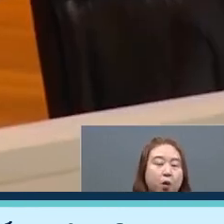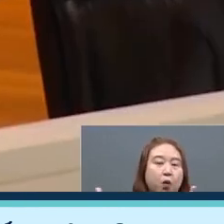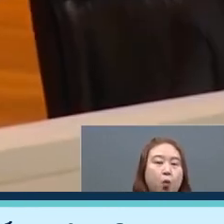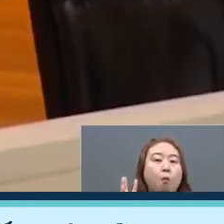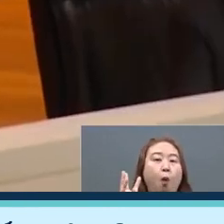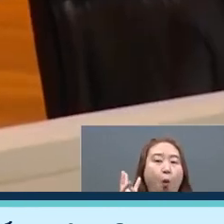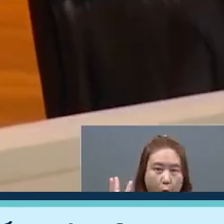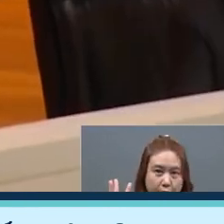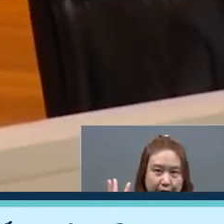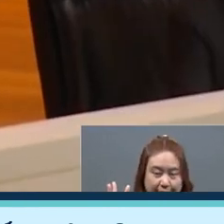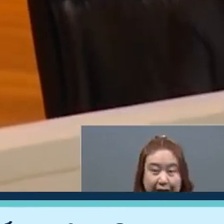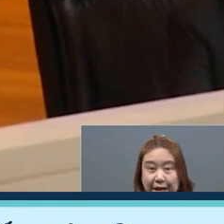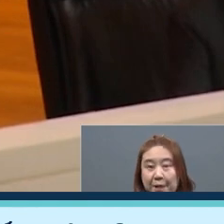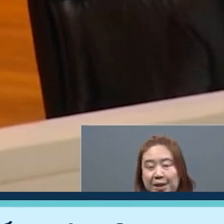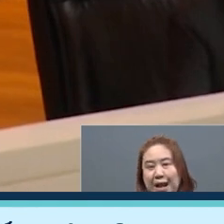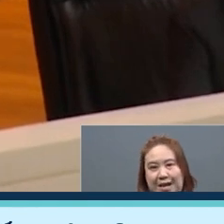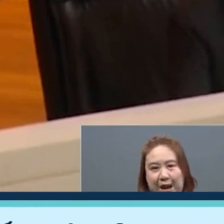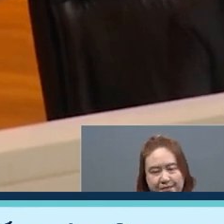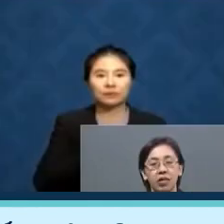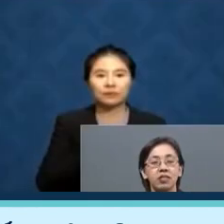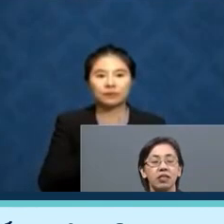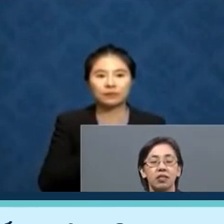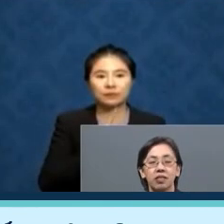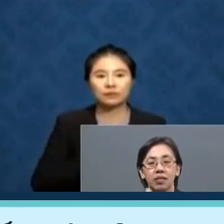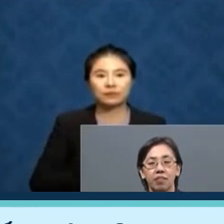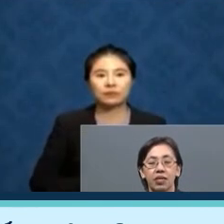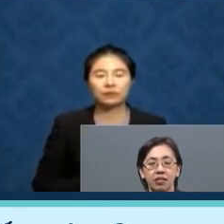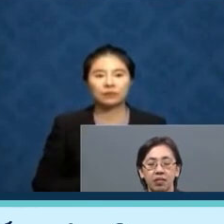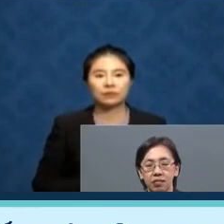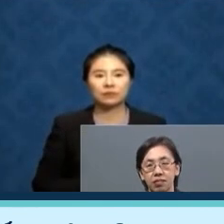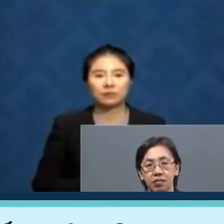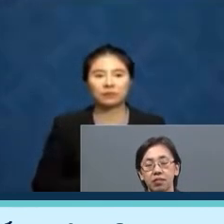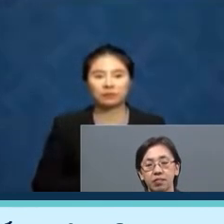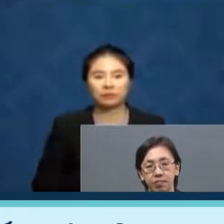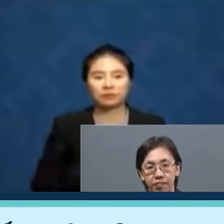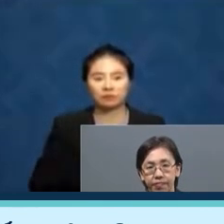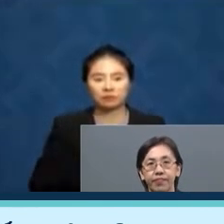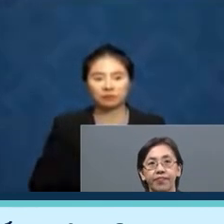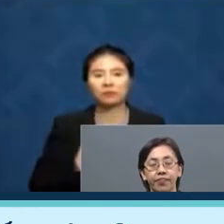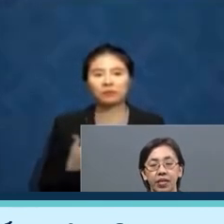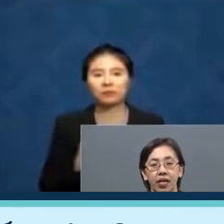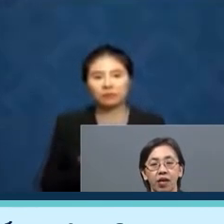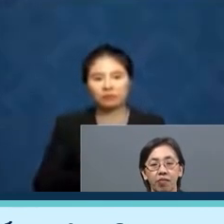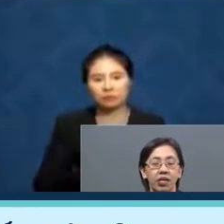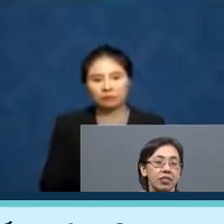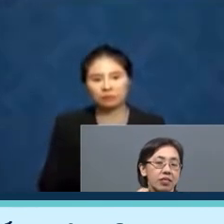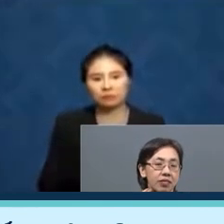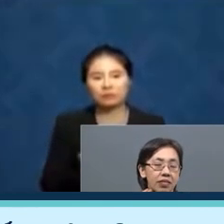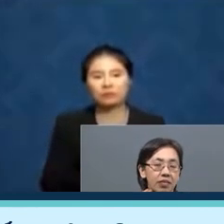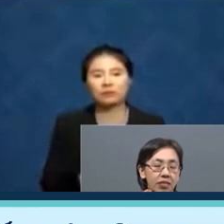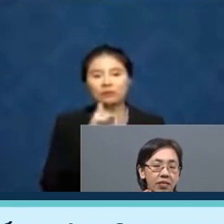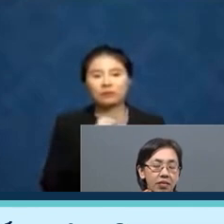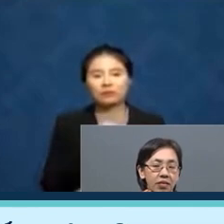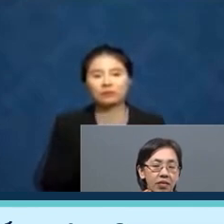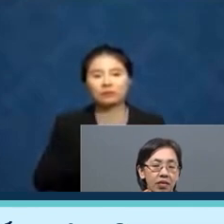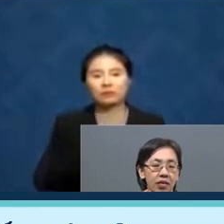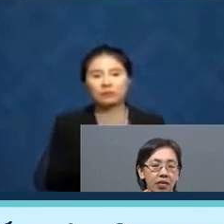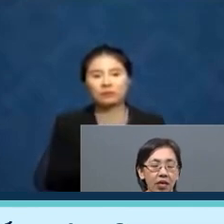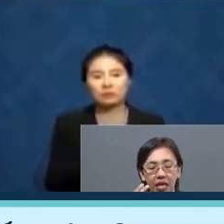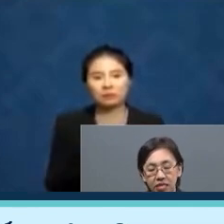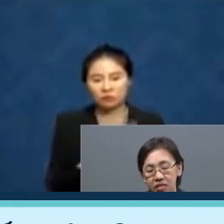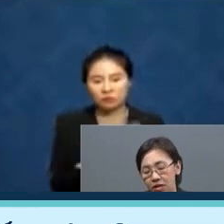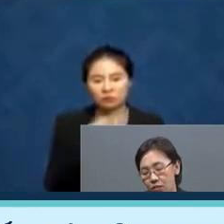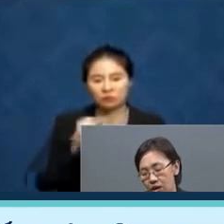และคาดว่าจากนี้ไปจะสามารถทำยอดได้สูงสุดถึง 800 ล้านบาทต่อปีและจะทำให้สูงขึ้นอย่างต่อเนื่อง